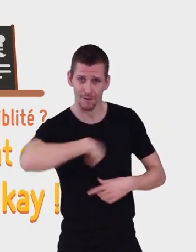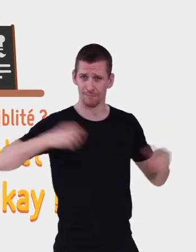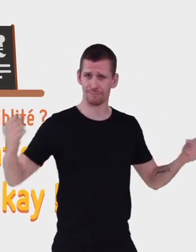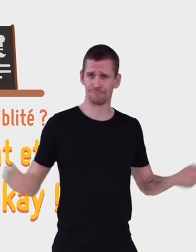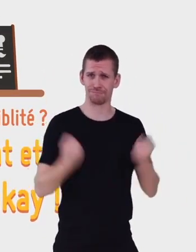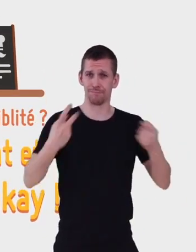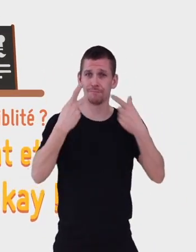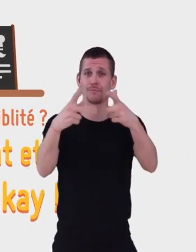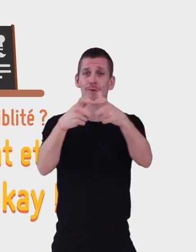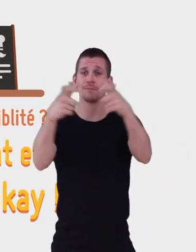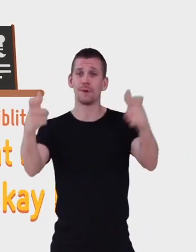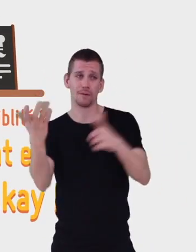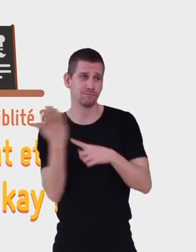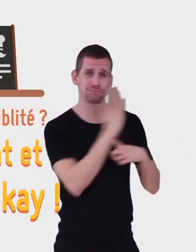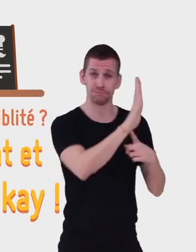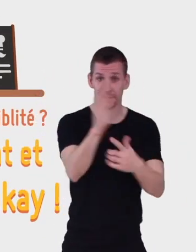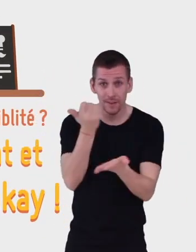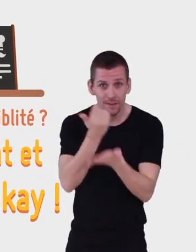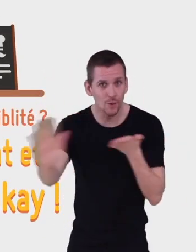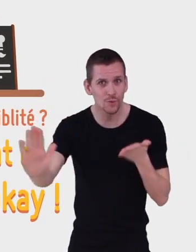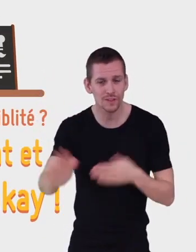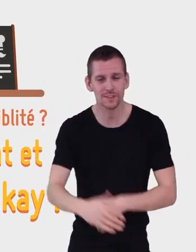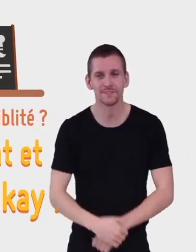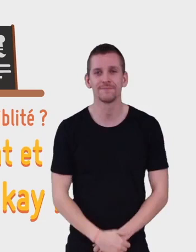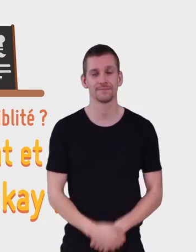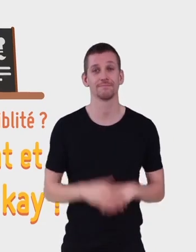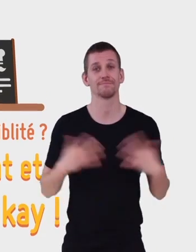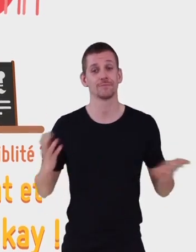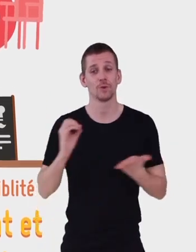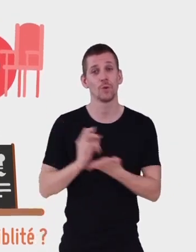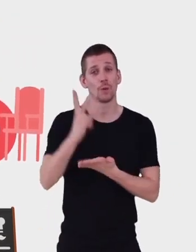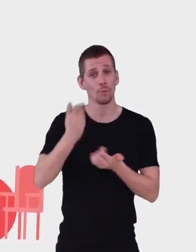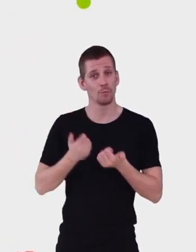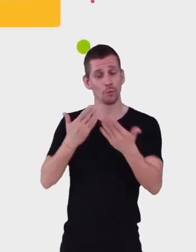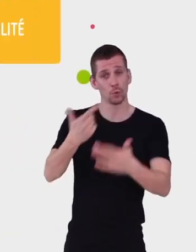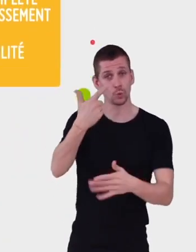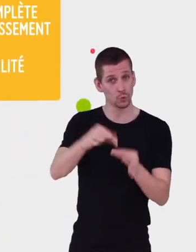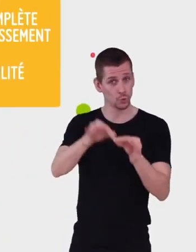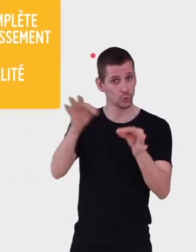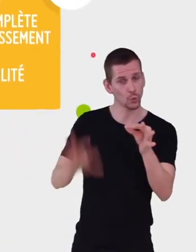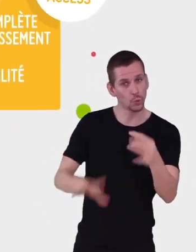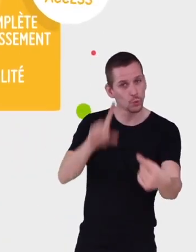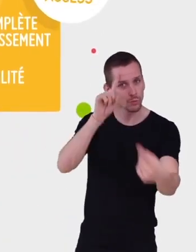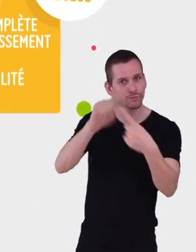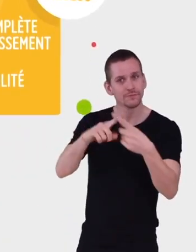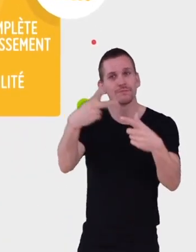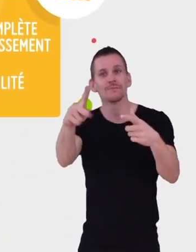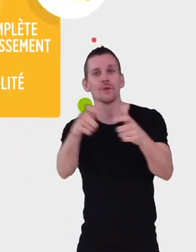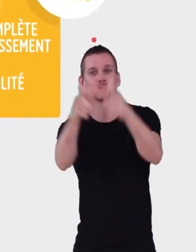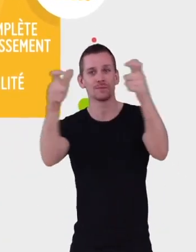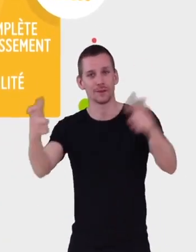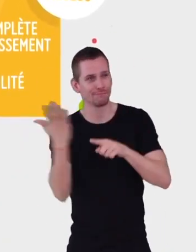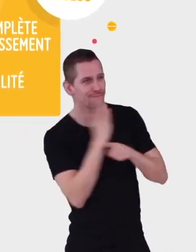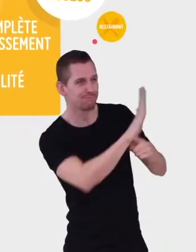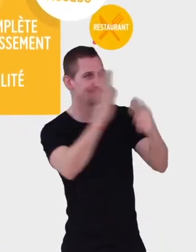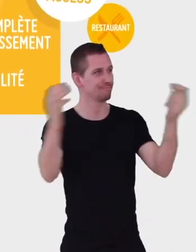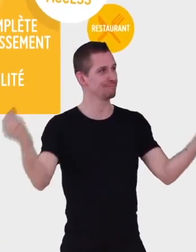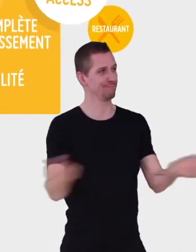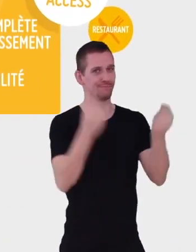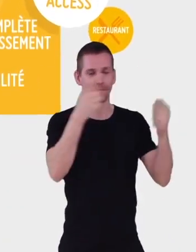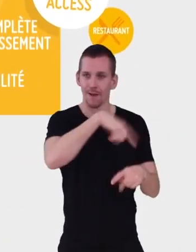Faites-le référencer gratuitement et rejoignez la communauté Ici OK. Deux offres sont disponibles. Ici OK vous permet de